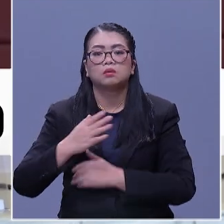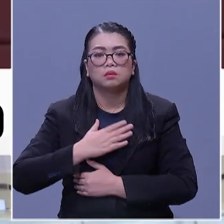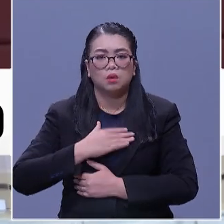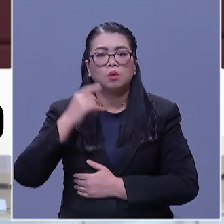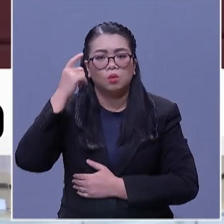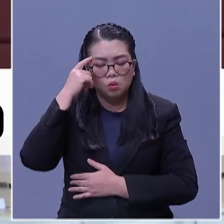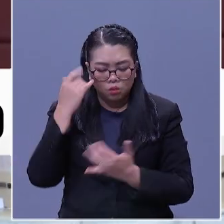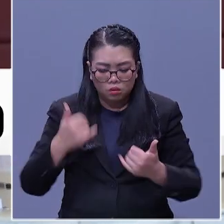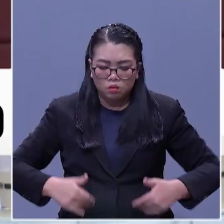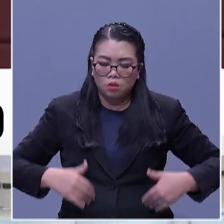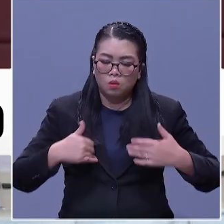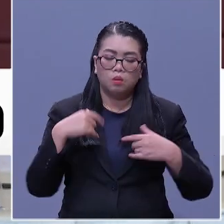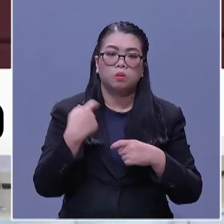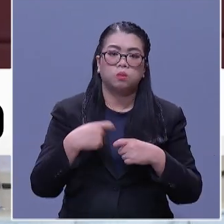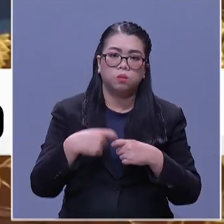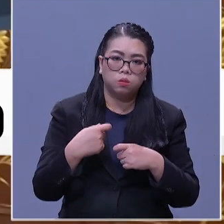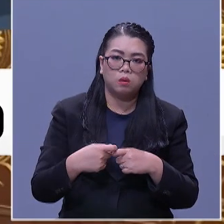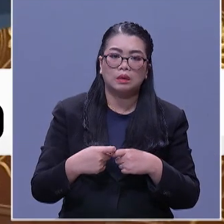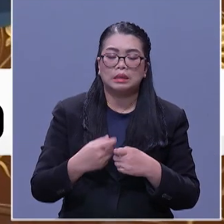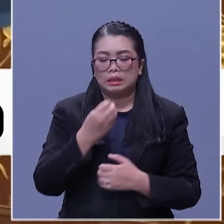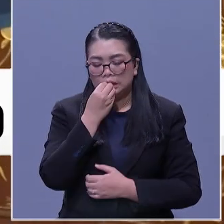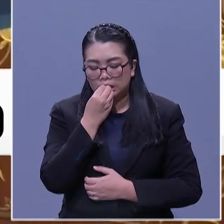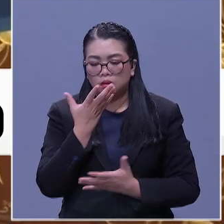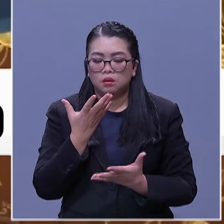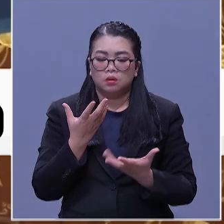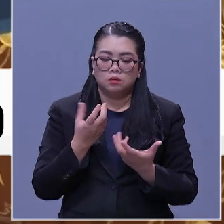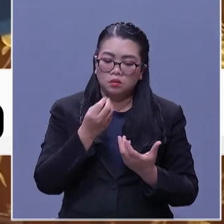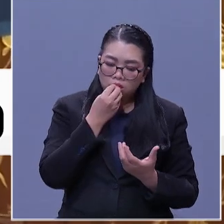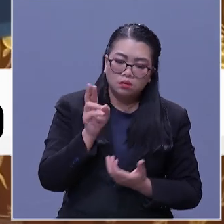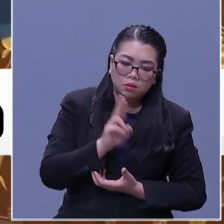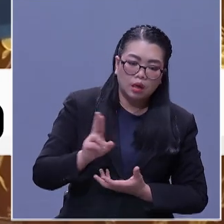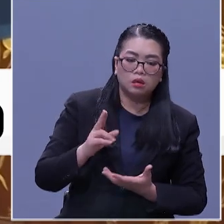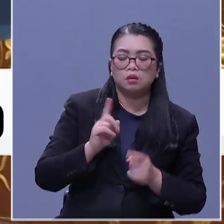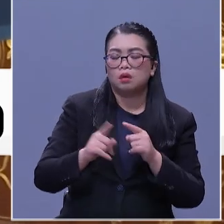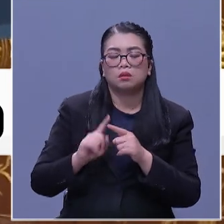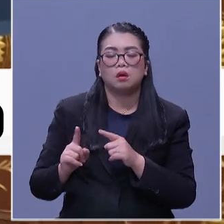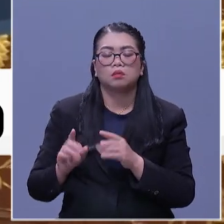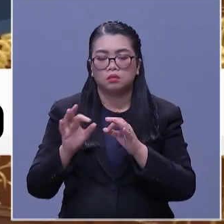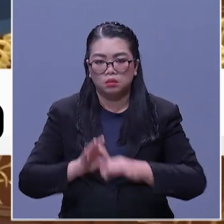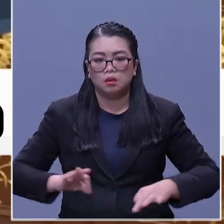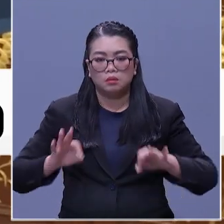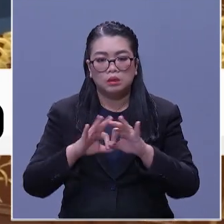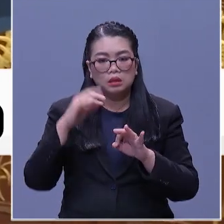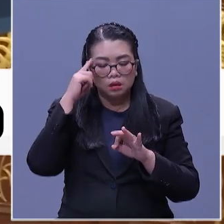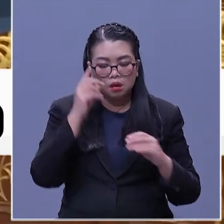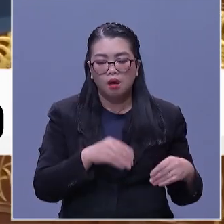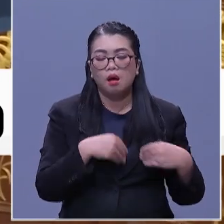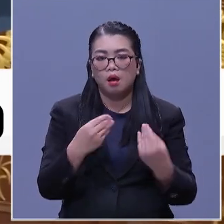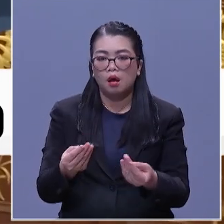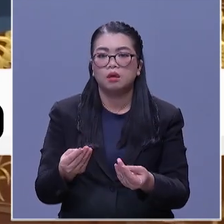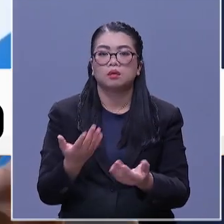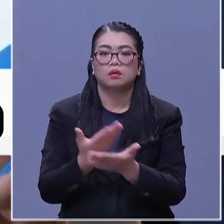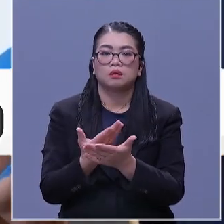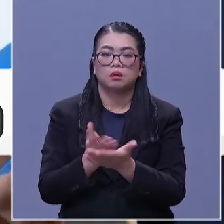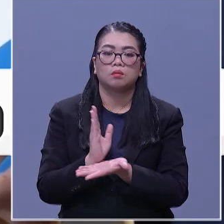ในยามยากลำบากปัจจัย 4ต่างๆมีความจำเป็นและหวังว่าเงินช่วยเหลือในครั้งนี้จะเป็นประโยชน์ต่อภูิภัยชาวปาเลสไตน์